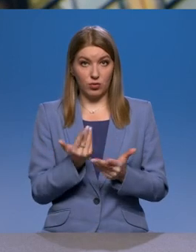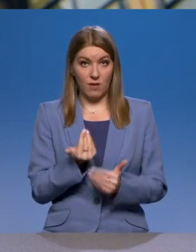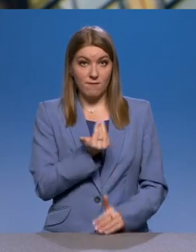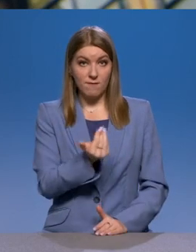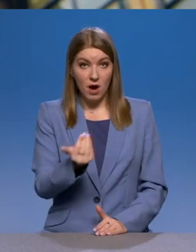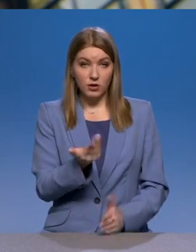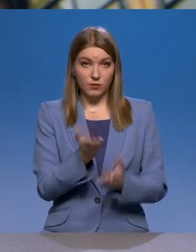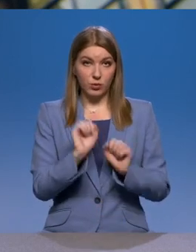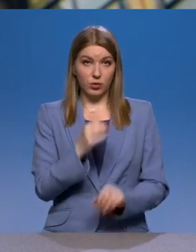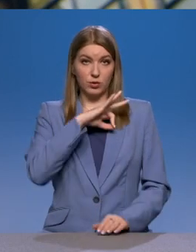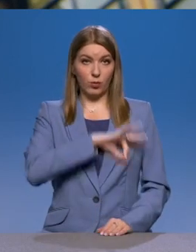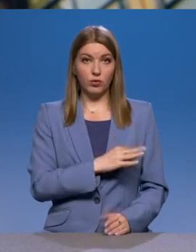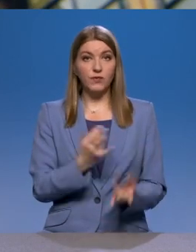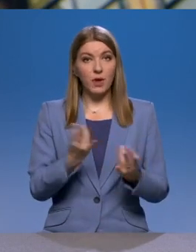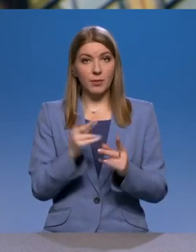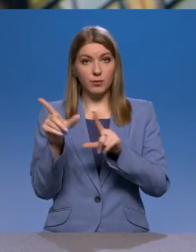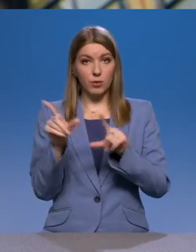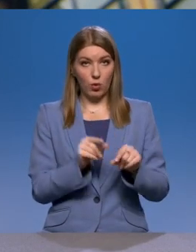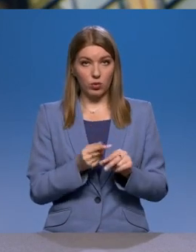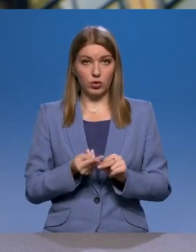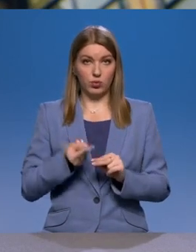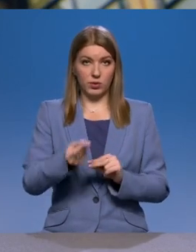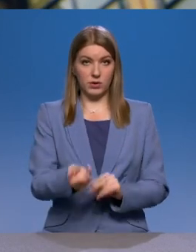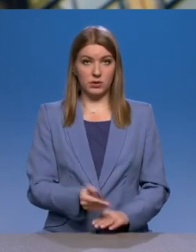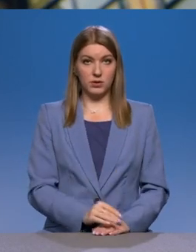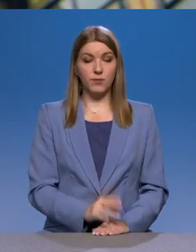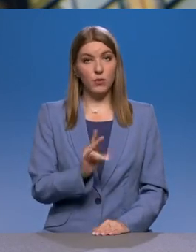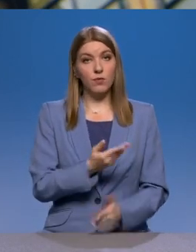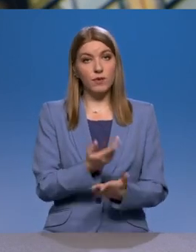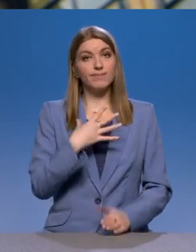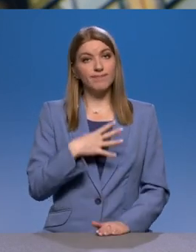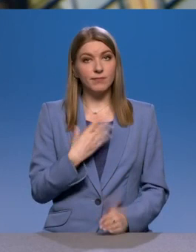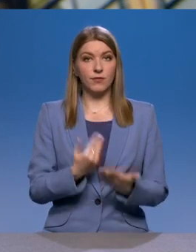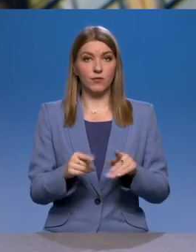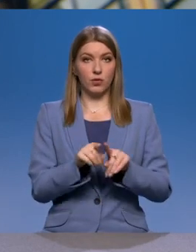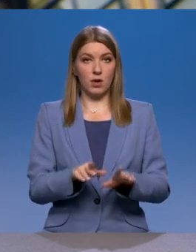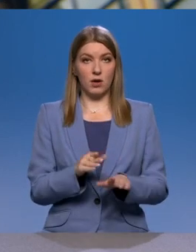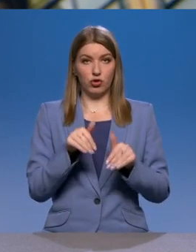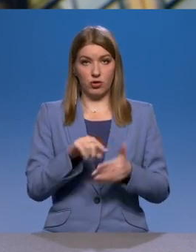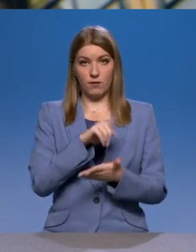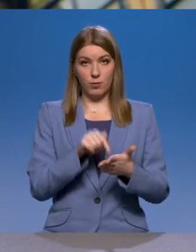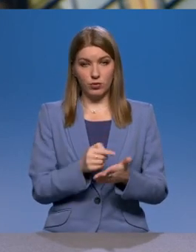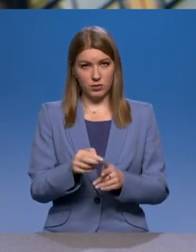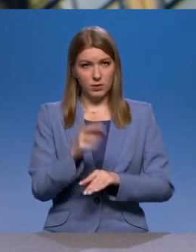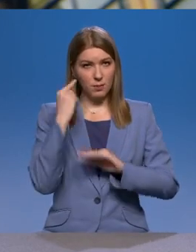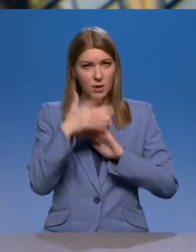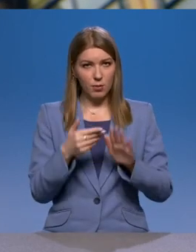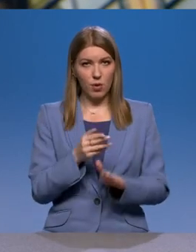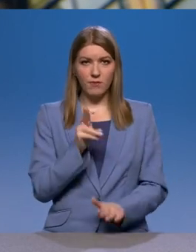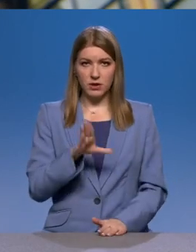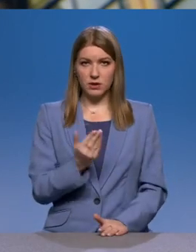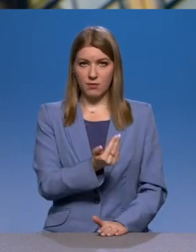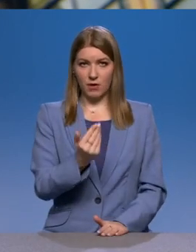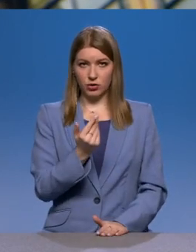могли бы пользоваться необходимыми льготами и субсидиями. Но вам придется вот так это решать вопрос. Я так понимаю, квартира тоже в собственности, да? Она ваша